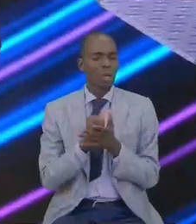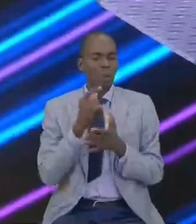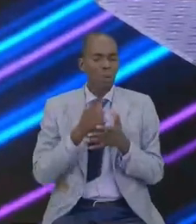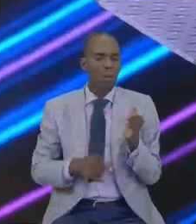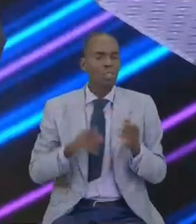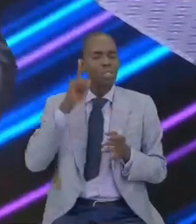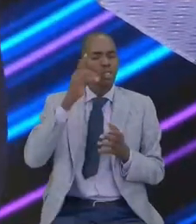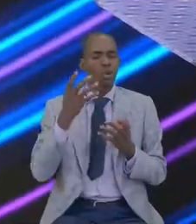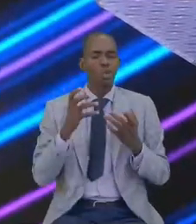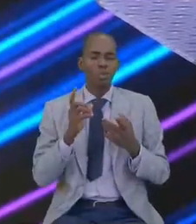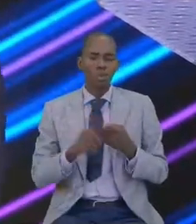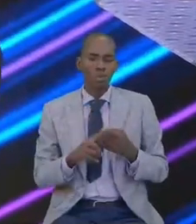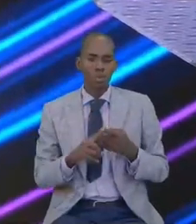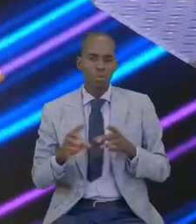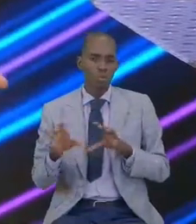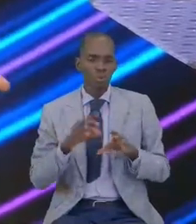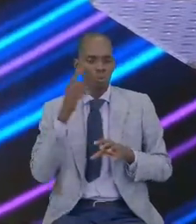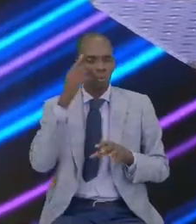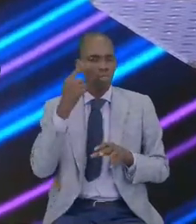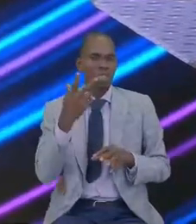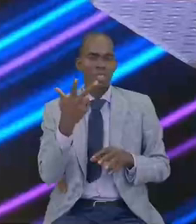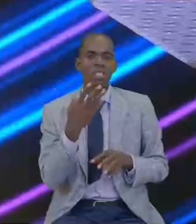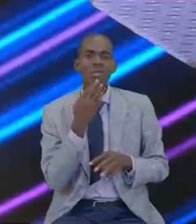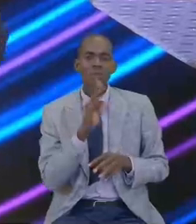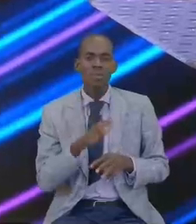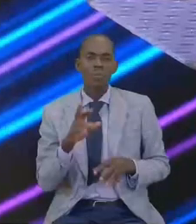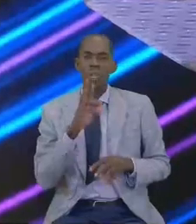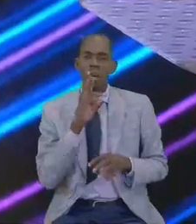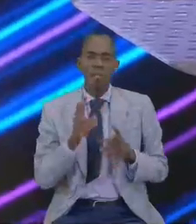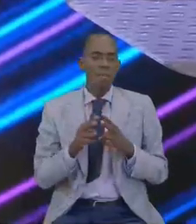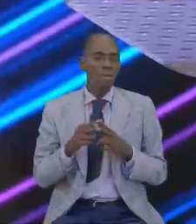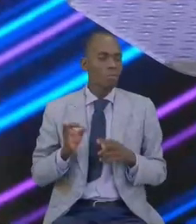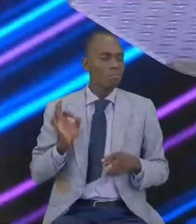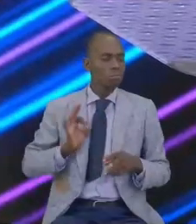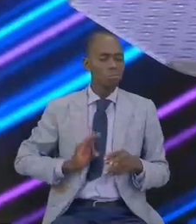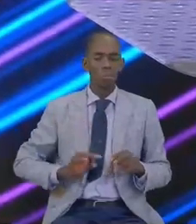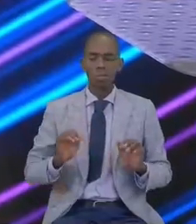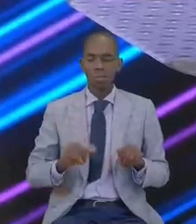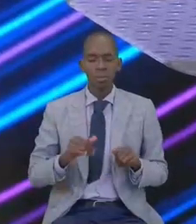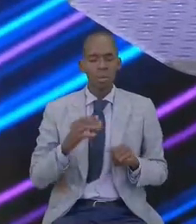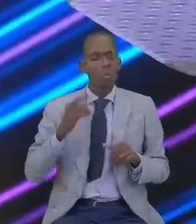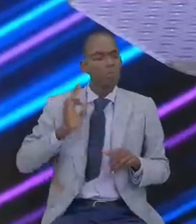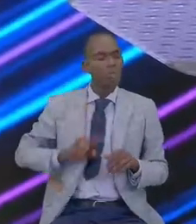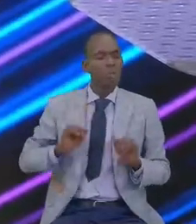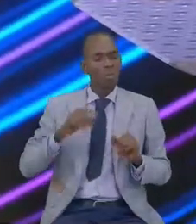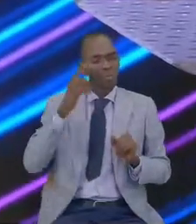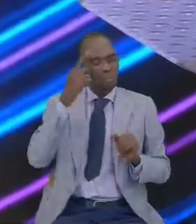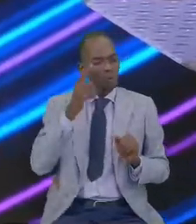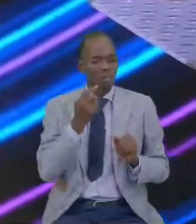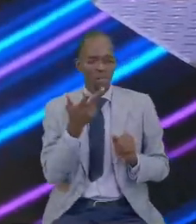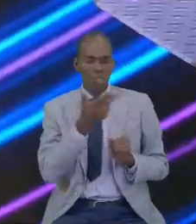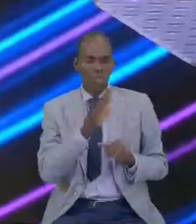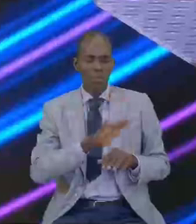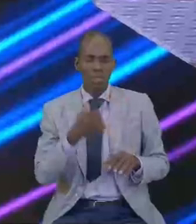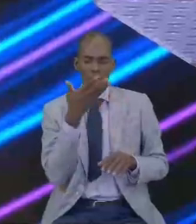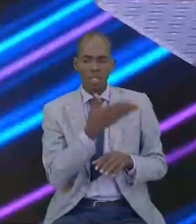ce qu'il faisait avec Shadrach, Meshach et Abednego, qu'ils étaient profitables au Dieu du ciel, parce que cela a